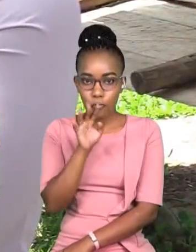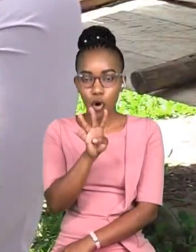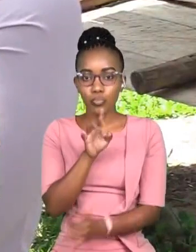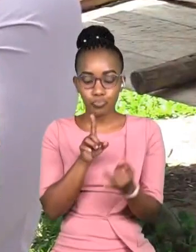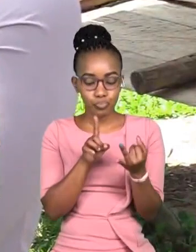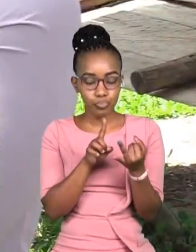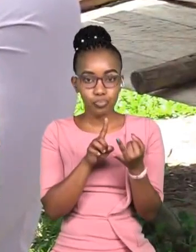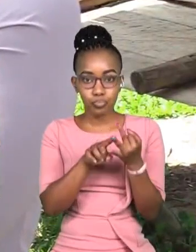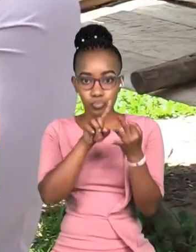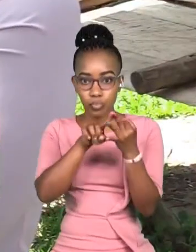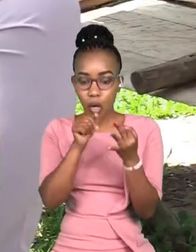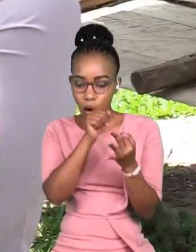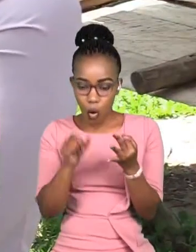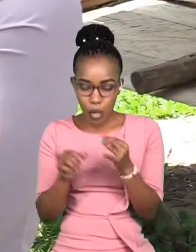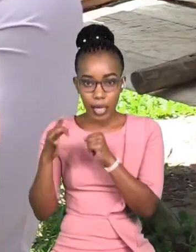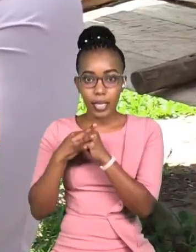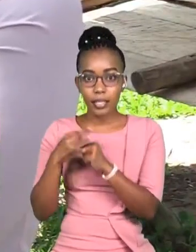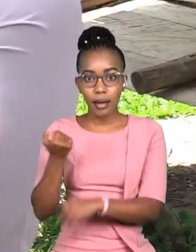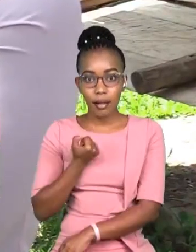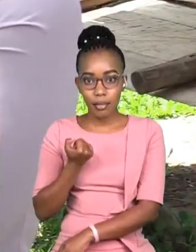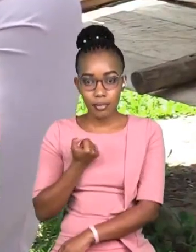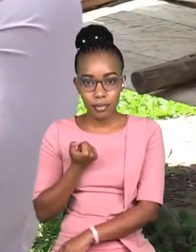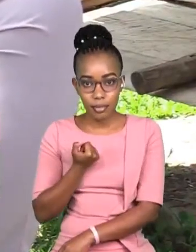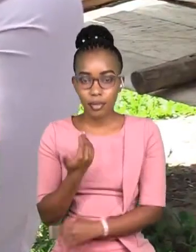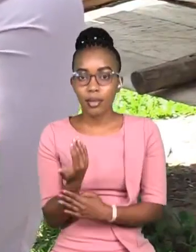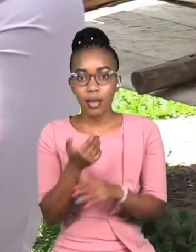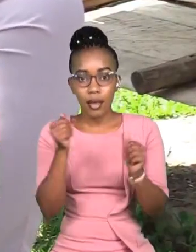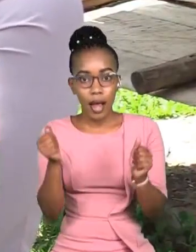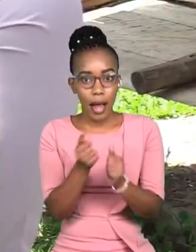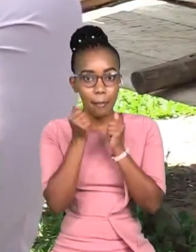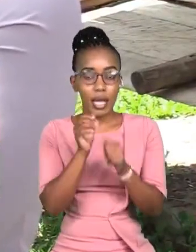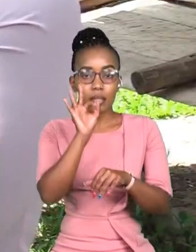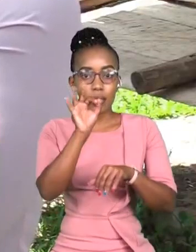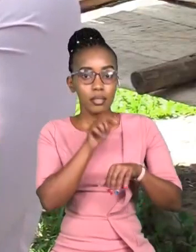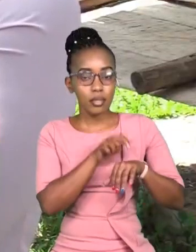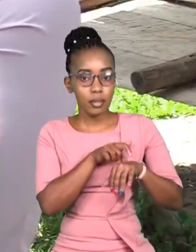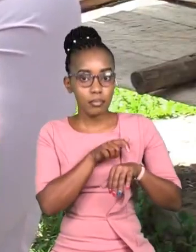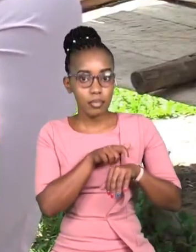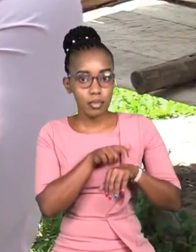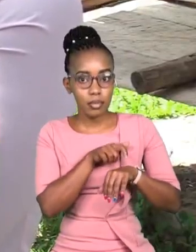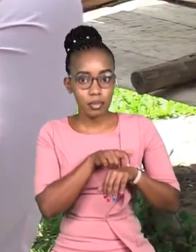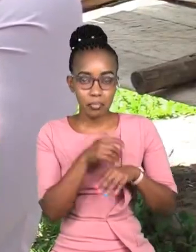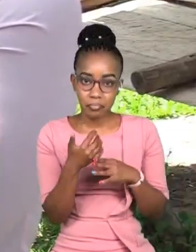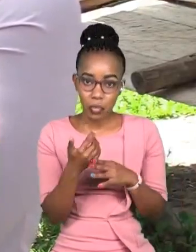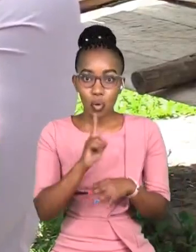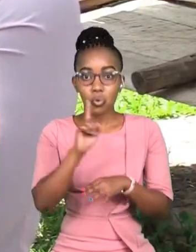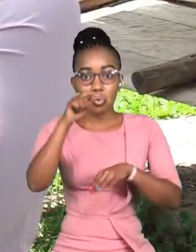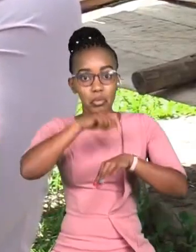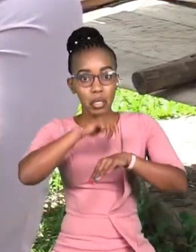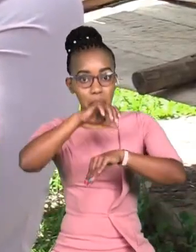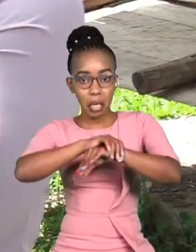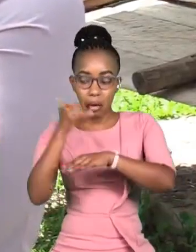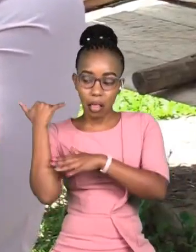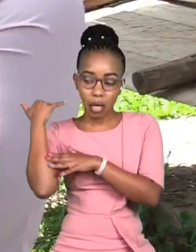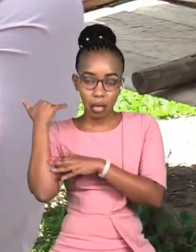wao wawili ni miaka 8, wasichana. Na imefanyika mara tatu kwao. So alipopatikana